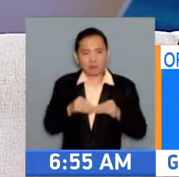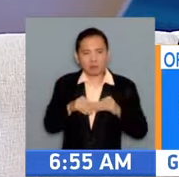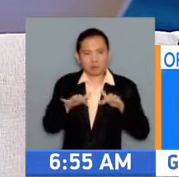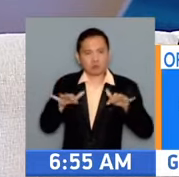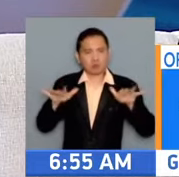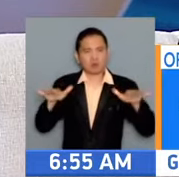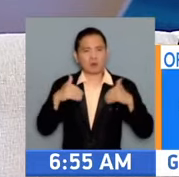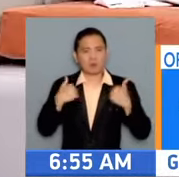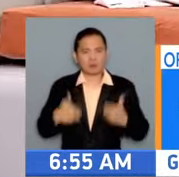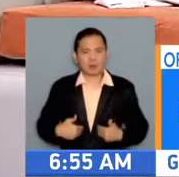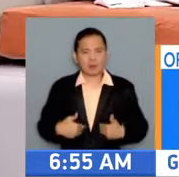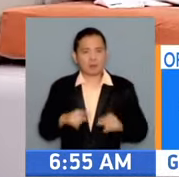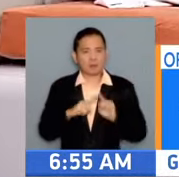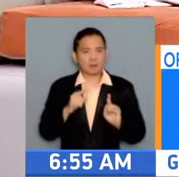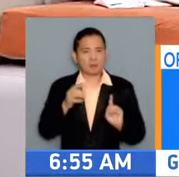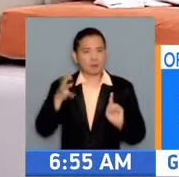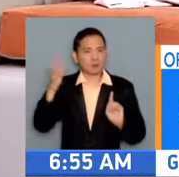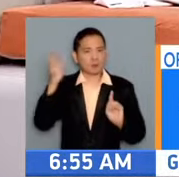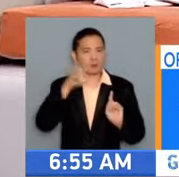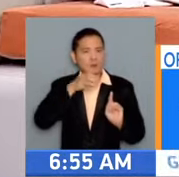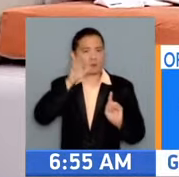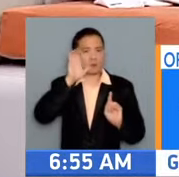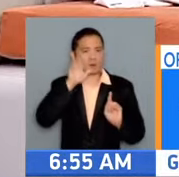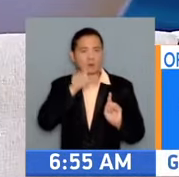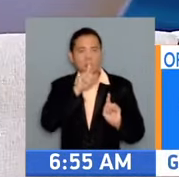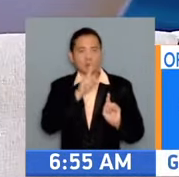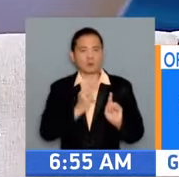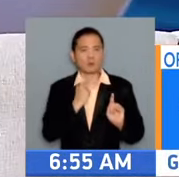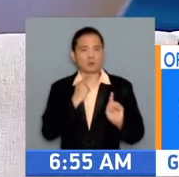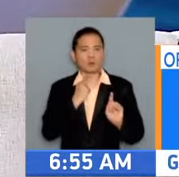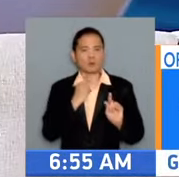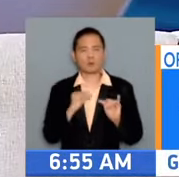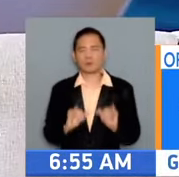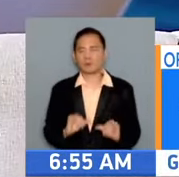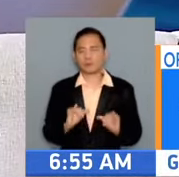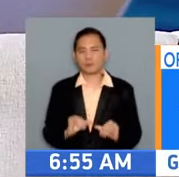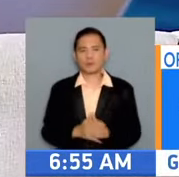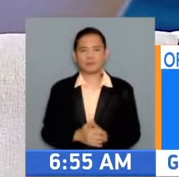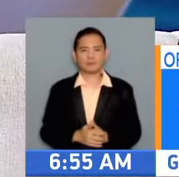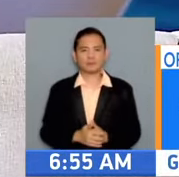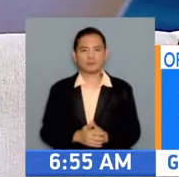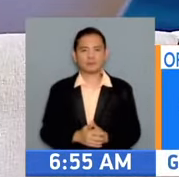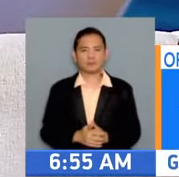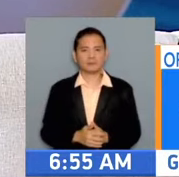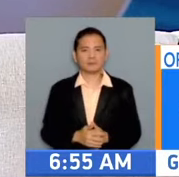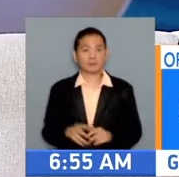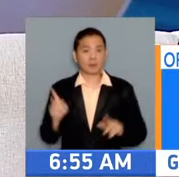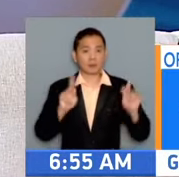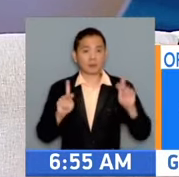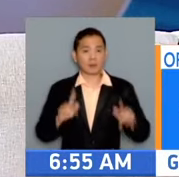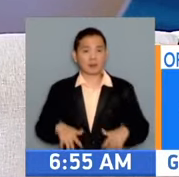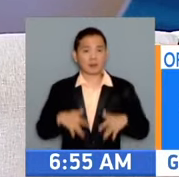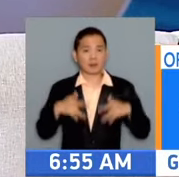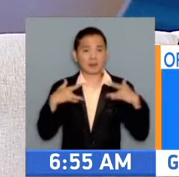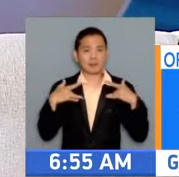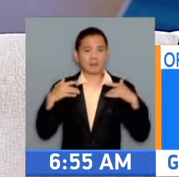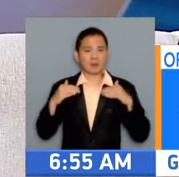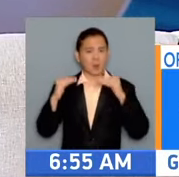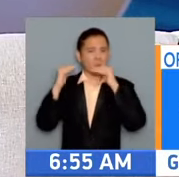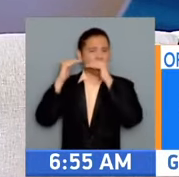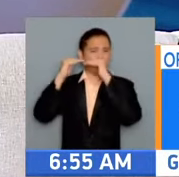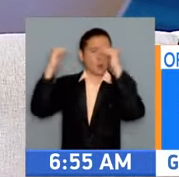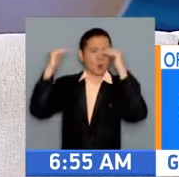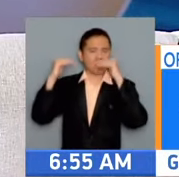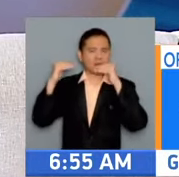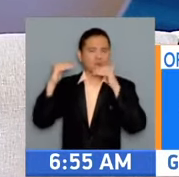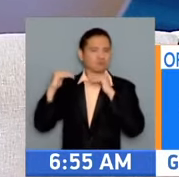siya na nakakainom talaga. Yeah. Balikan lang natin, Orville, yung mga nakatira sa mga mataas na lugar, ano yung pwedeng ilagay para mas ligtas? May